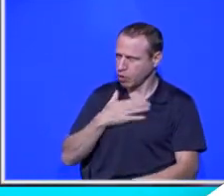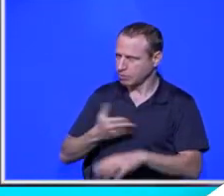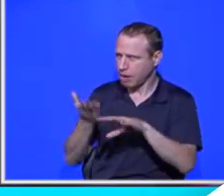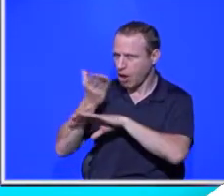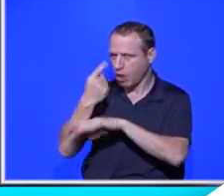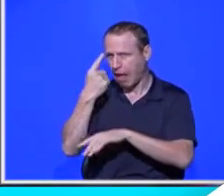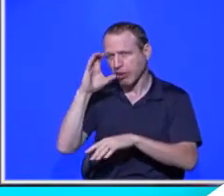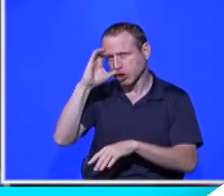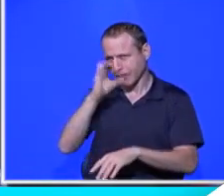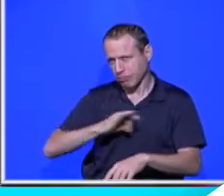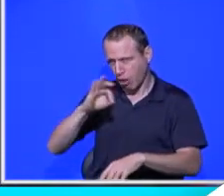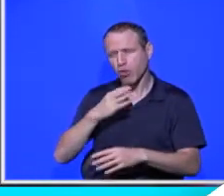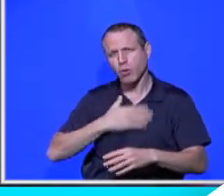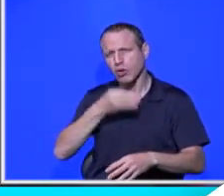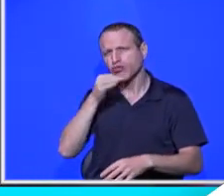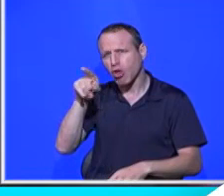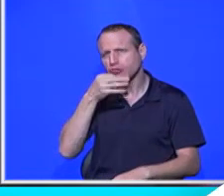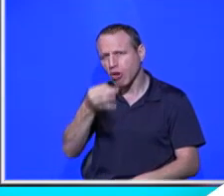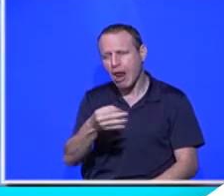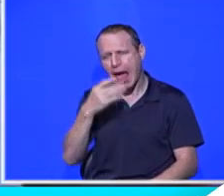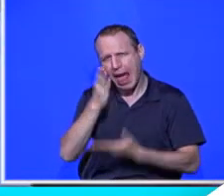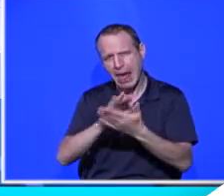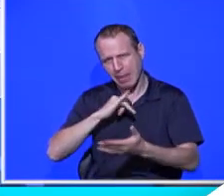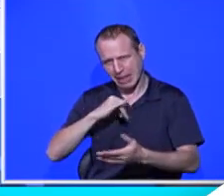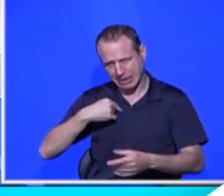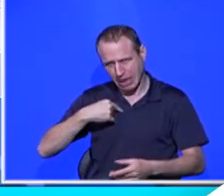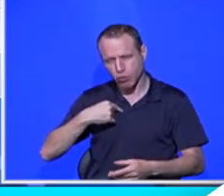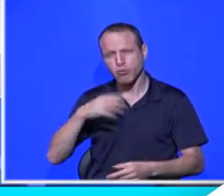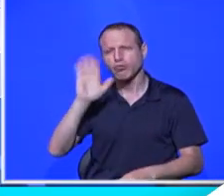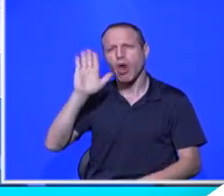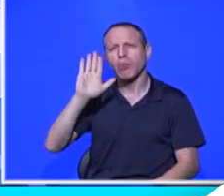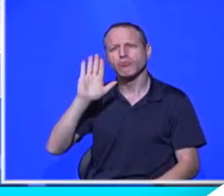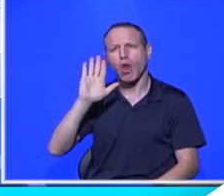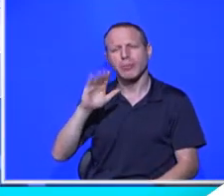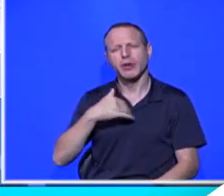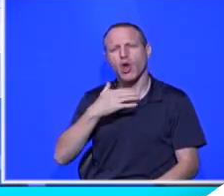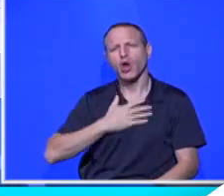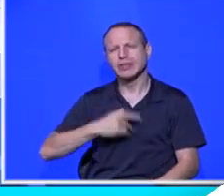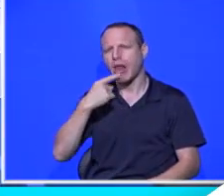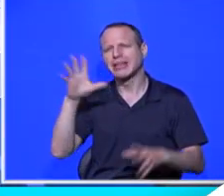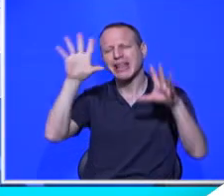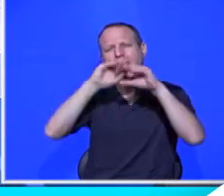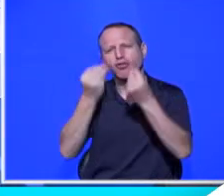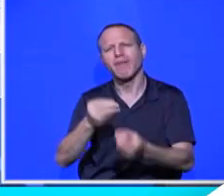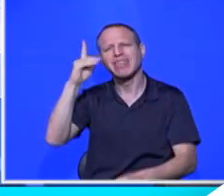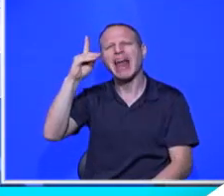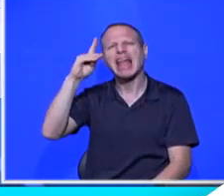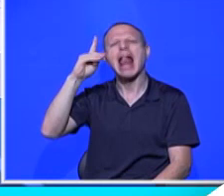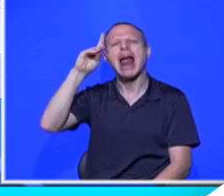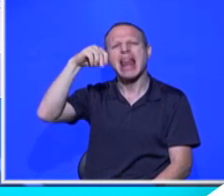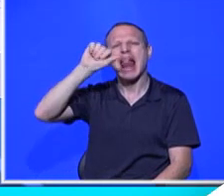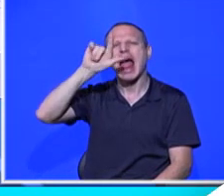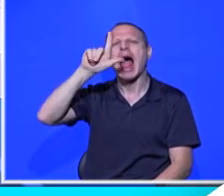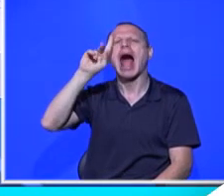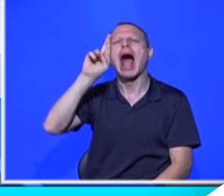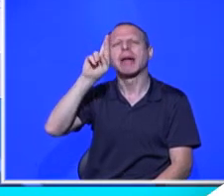הצופים שלנו, רוצה לשאול אותך שאלה, חלק מהעניין אצלנו, שלום שלום, אני רוצה להגיד ערב טוב לדניאל רייכמן מקריית אונו, שלום שלום